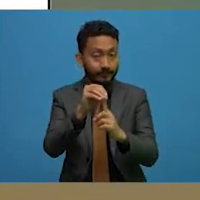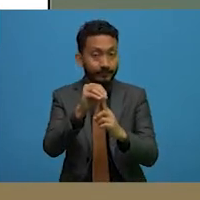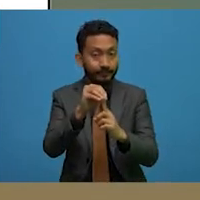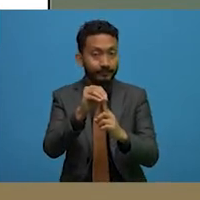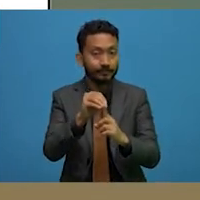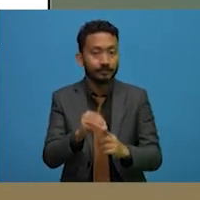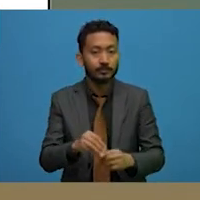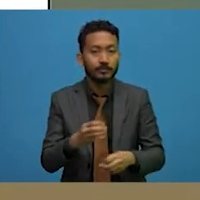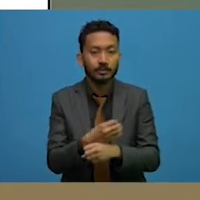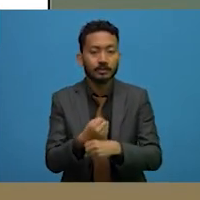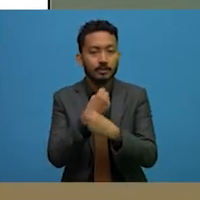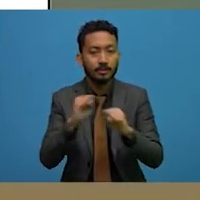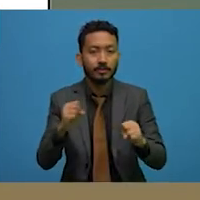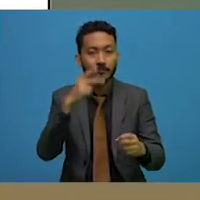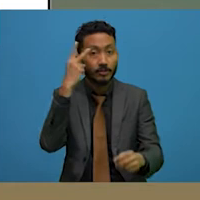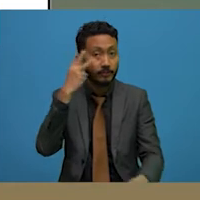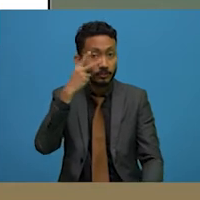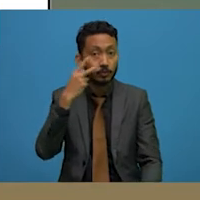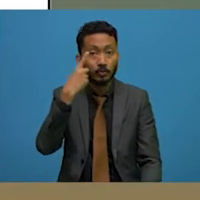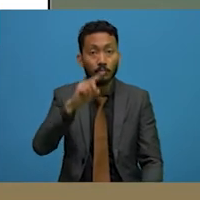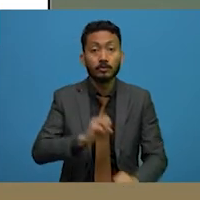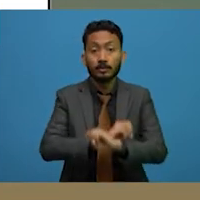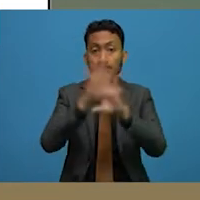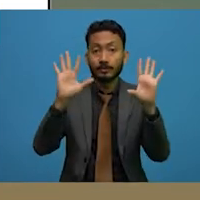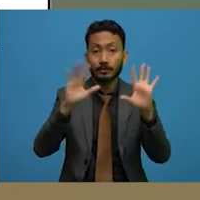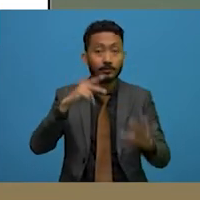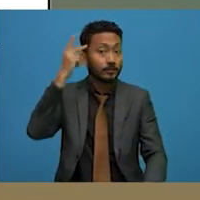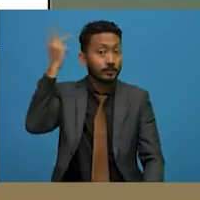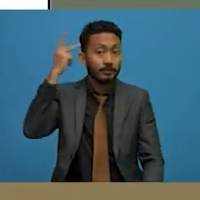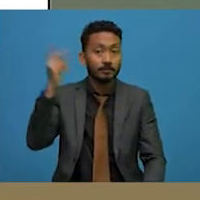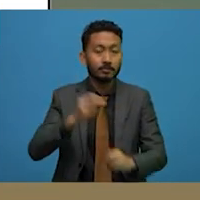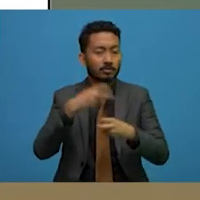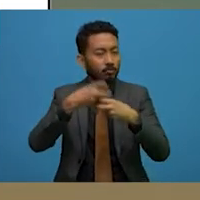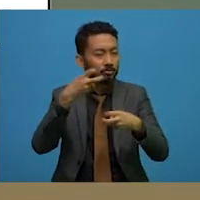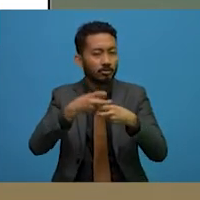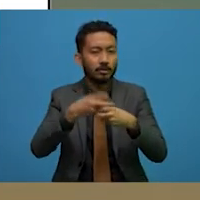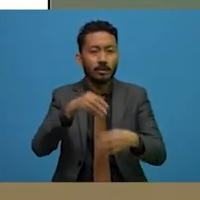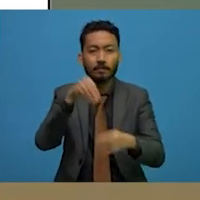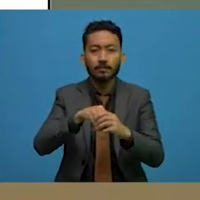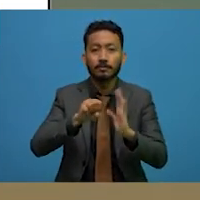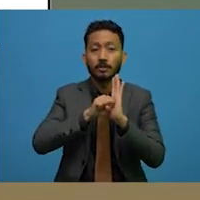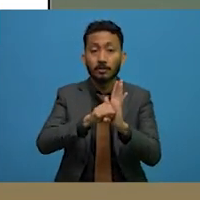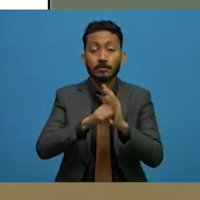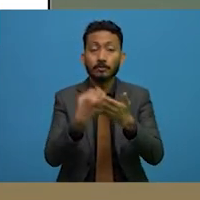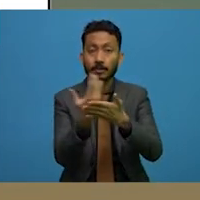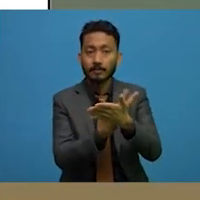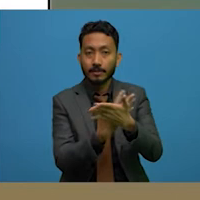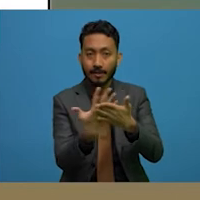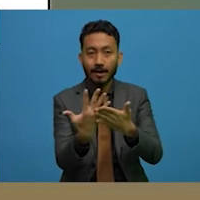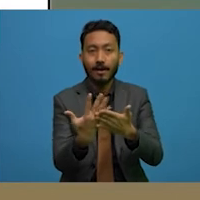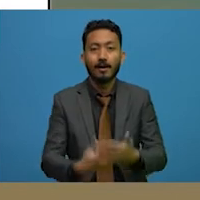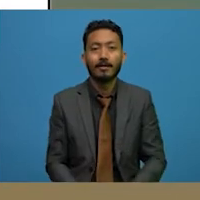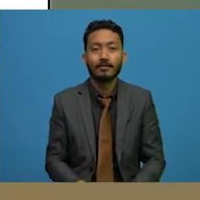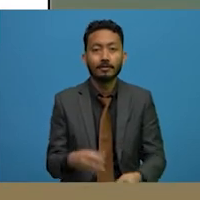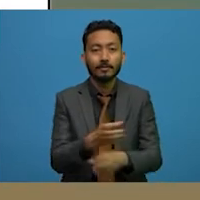dapat menyediakan visual bagi menerangkan konsep yang sukar dalam persembahan multimedia dapat